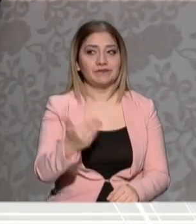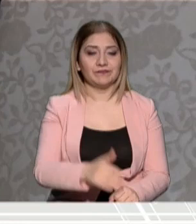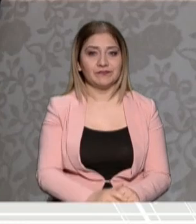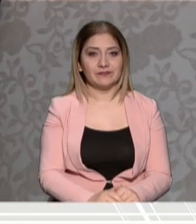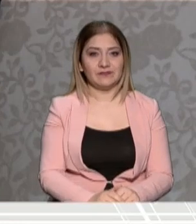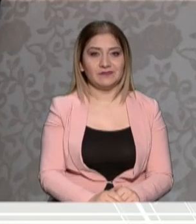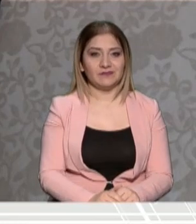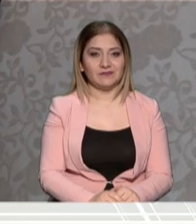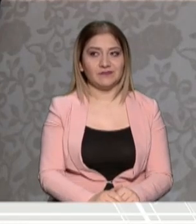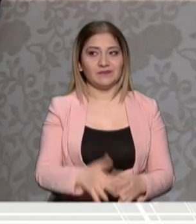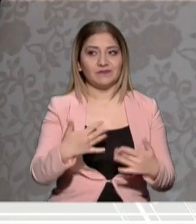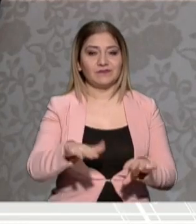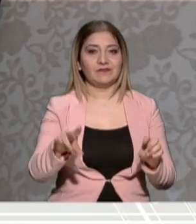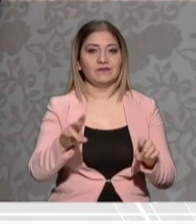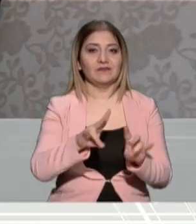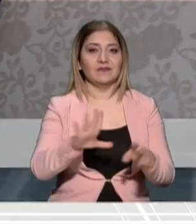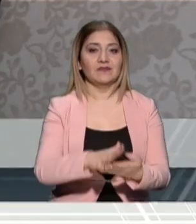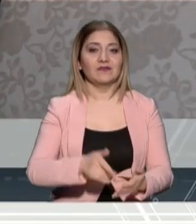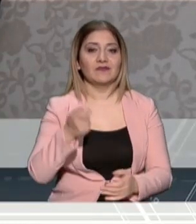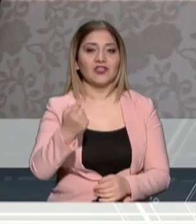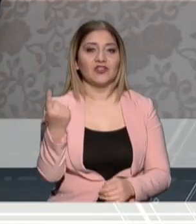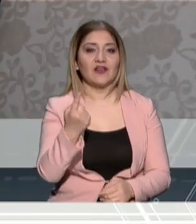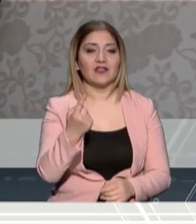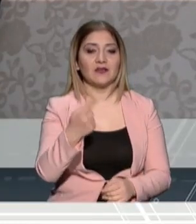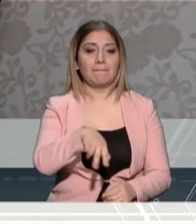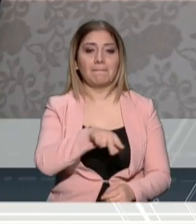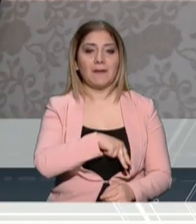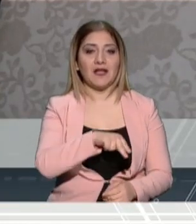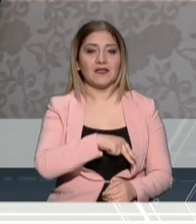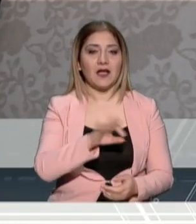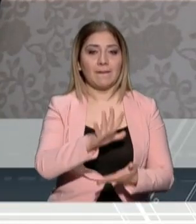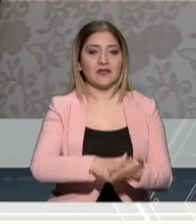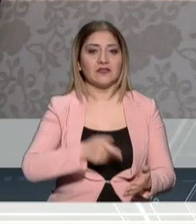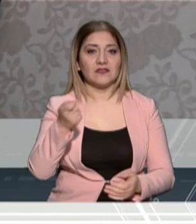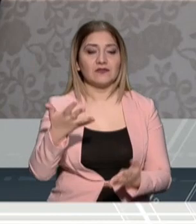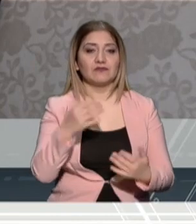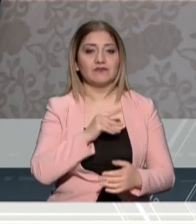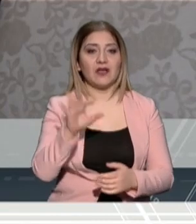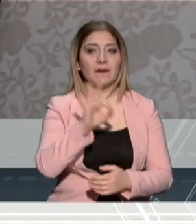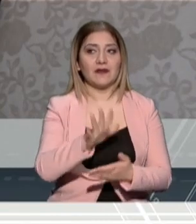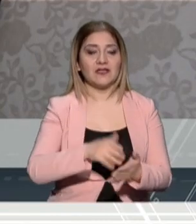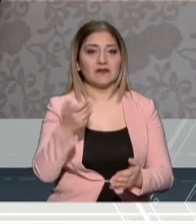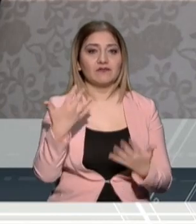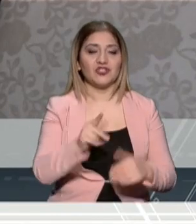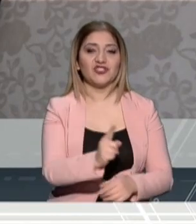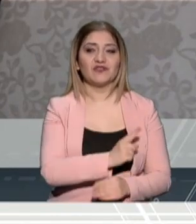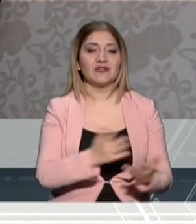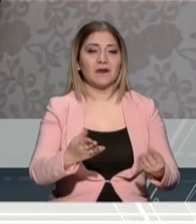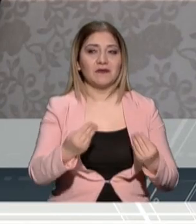եմ մարտական խաչ առաջին աստիճանի ասպետի շքանշանի ու սպասում